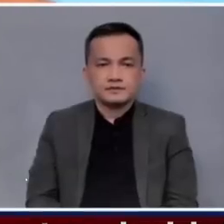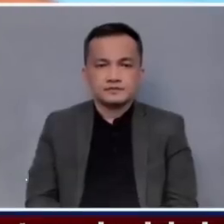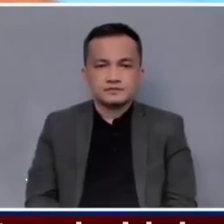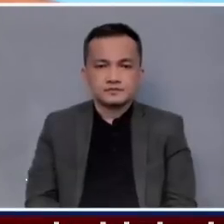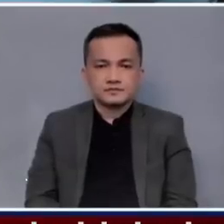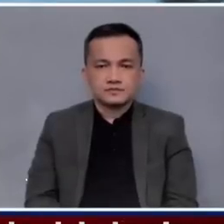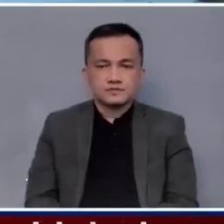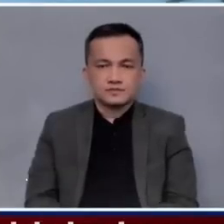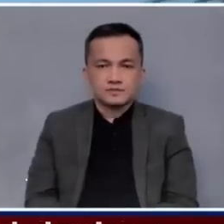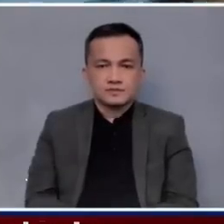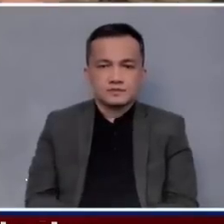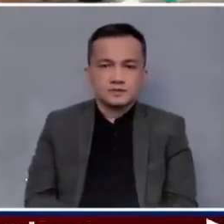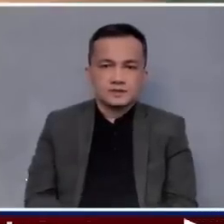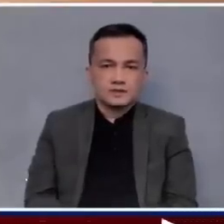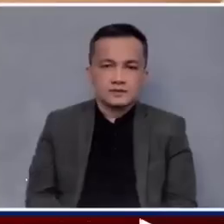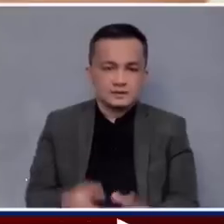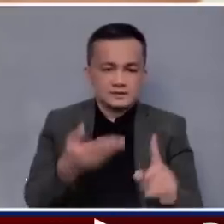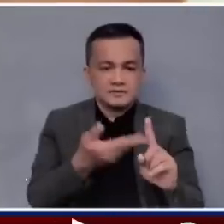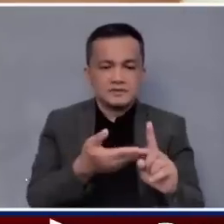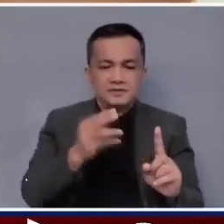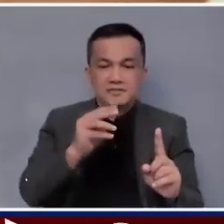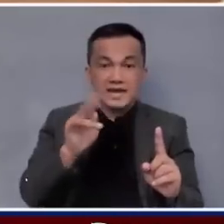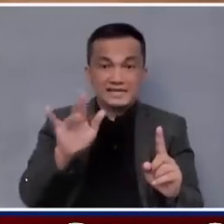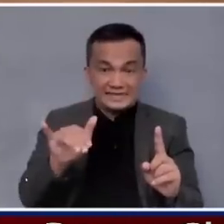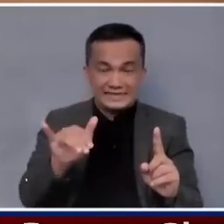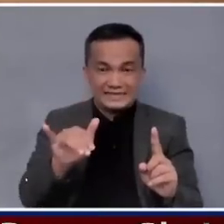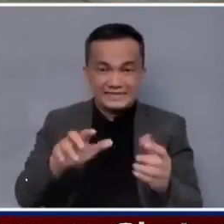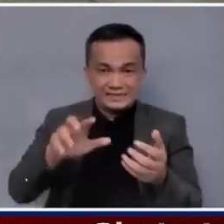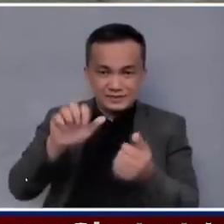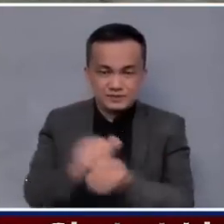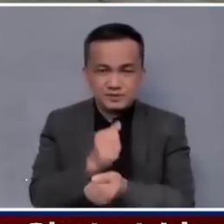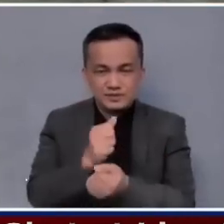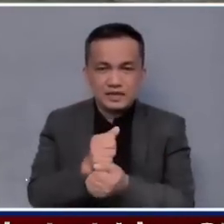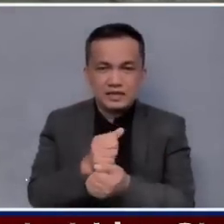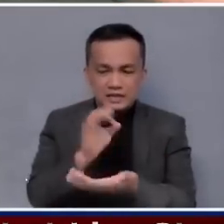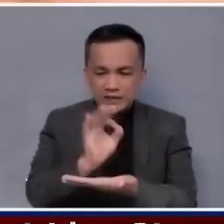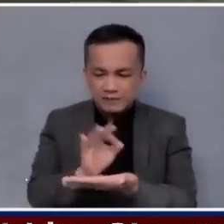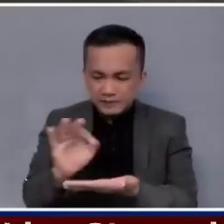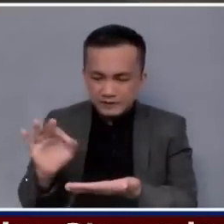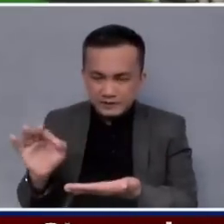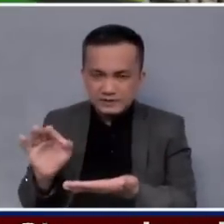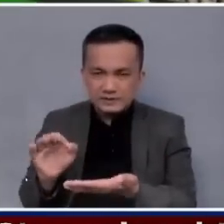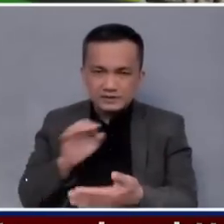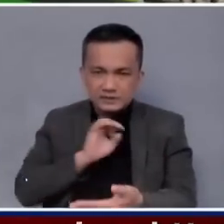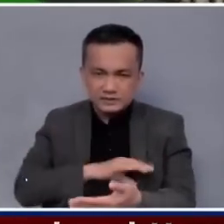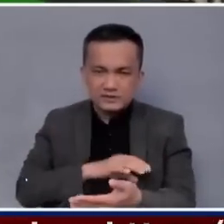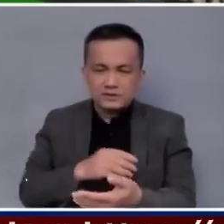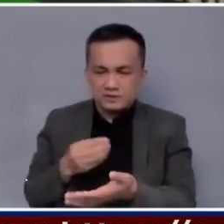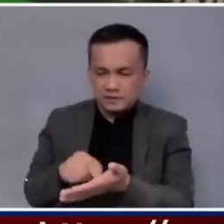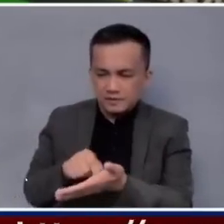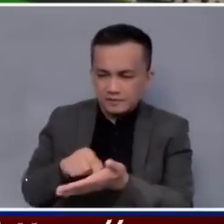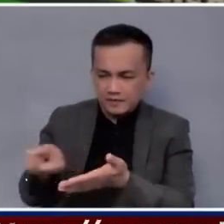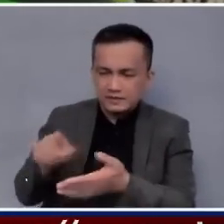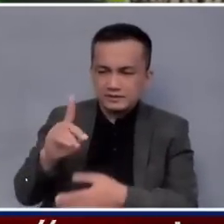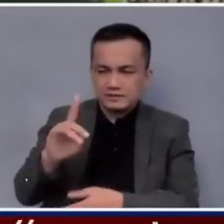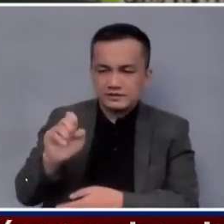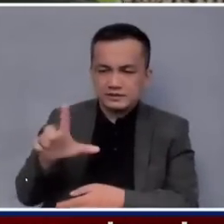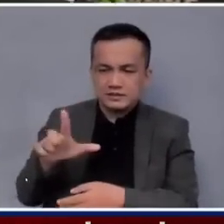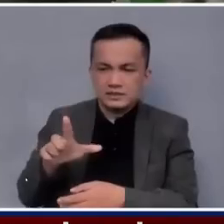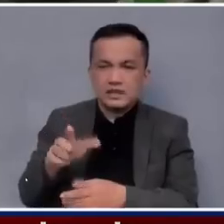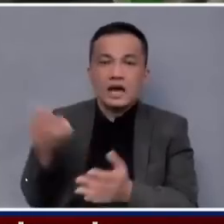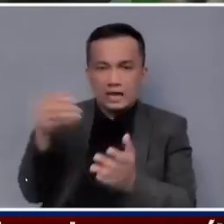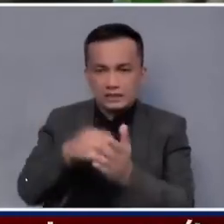Sinimot na ni Manny ang mga bariyang kinita sa 6 na oras na pasada para may pangkargang diesel. Iikot pa ulit si Manny